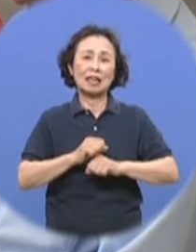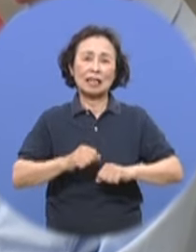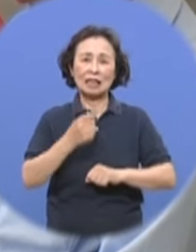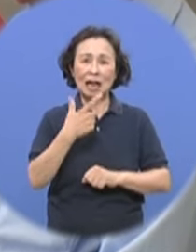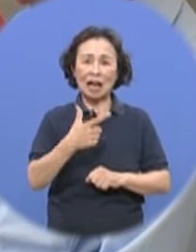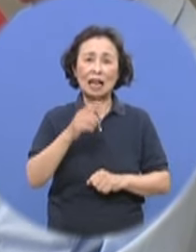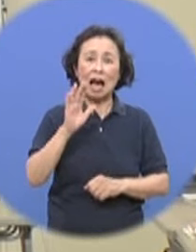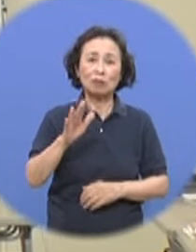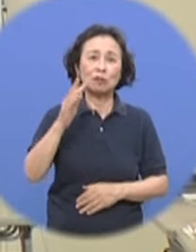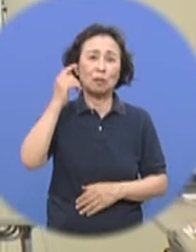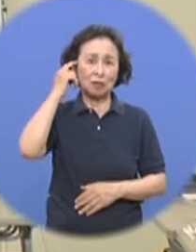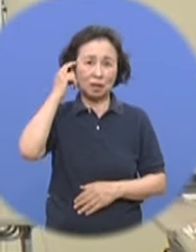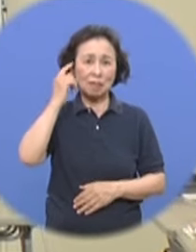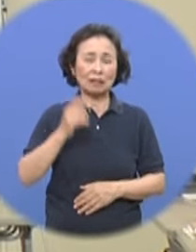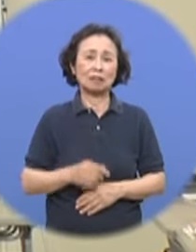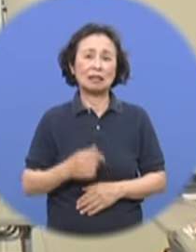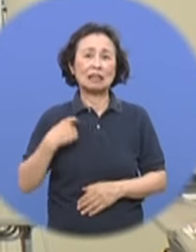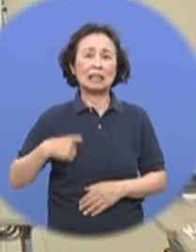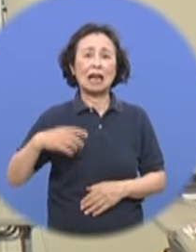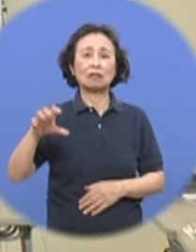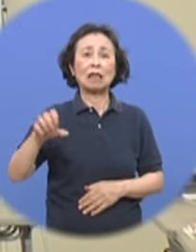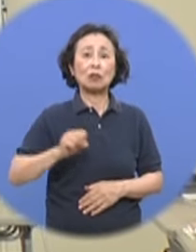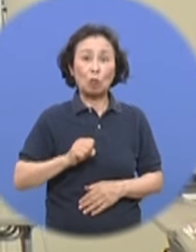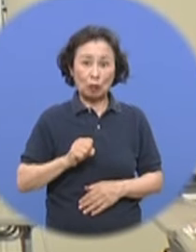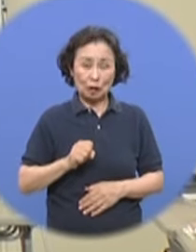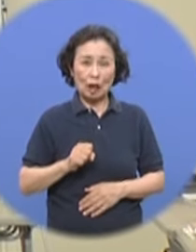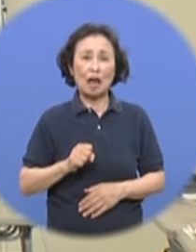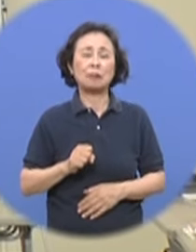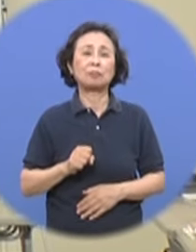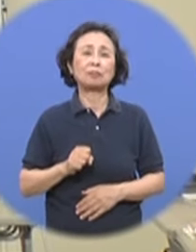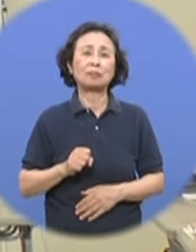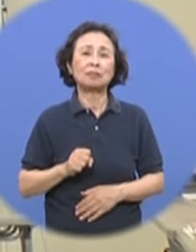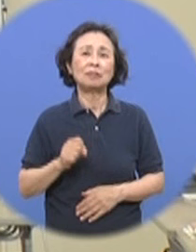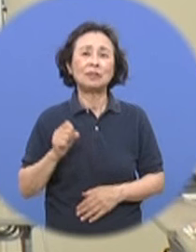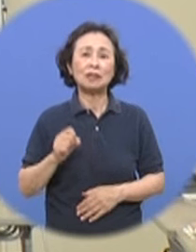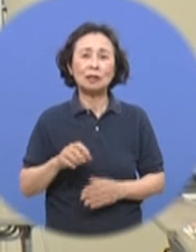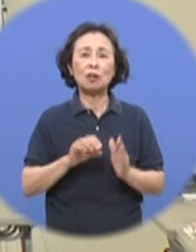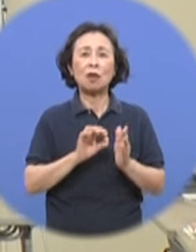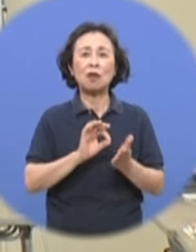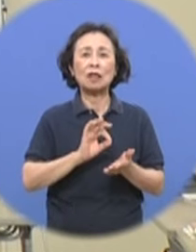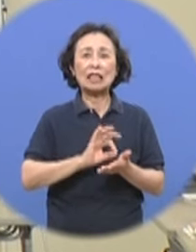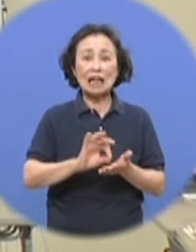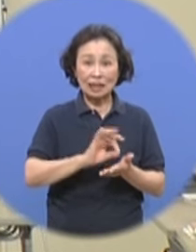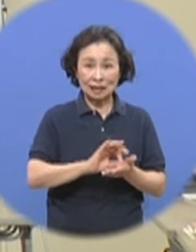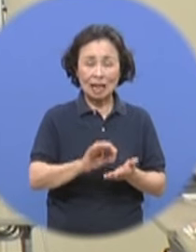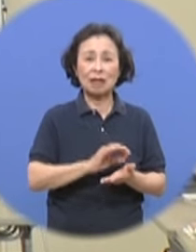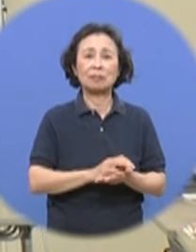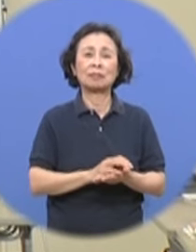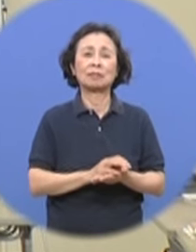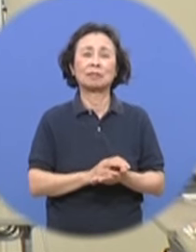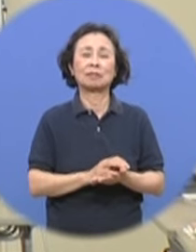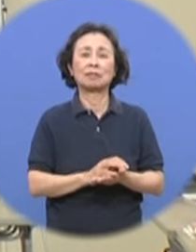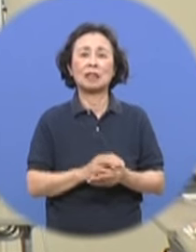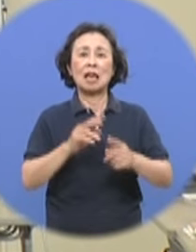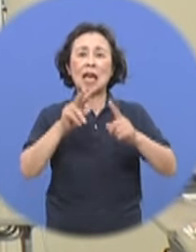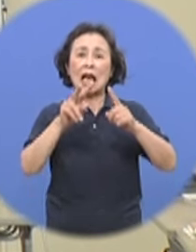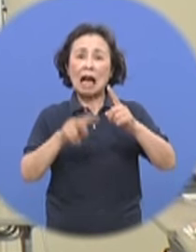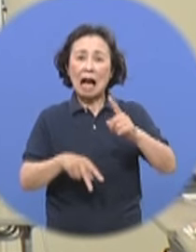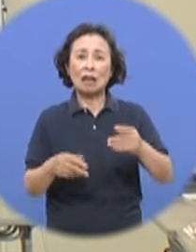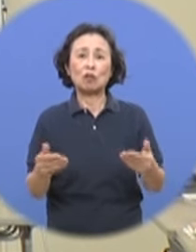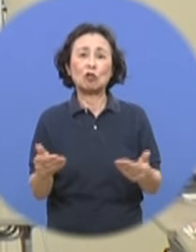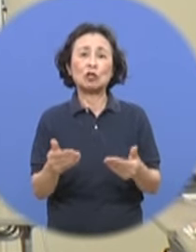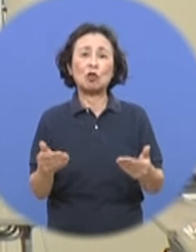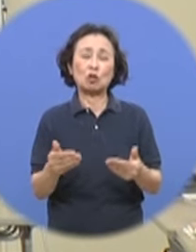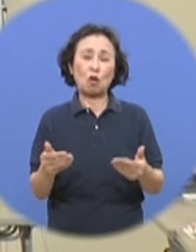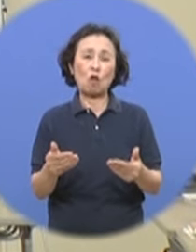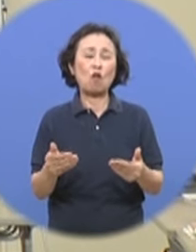。資格を取って、その資格を生かして介護の仕事で